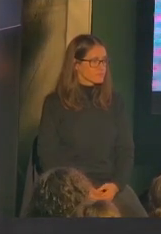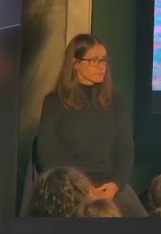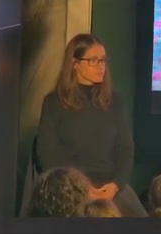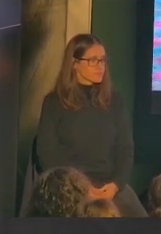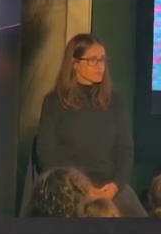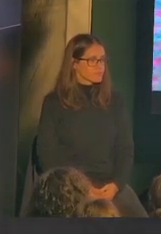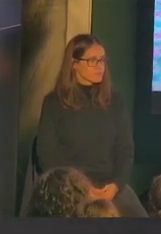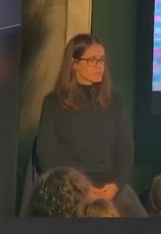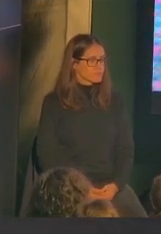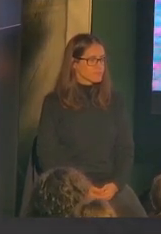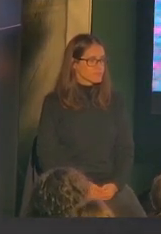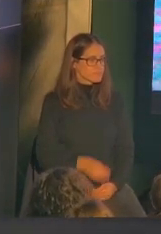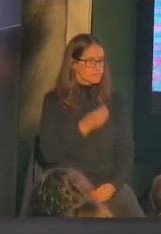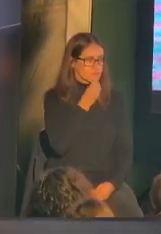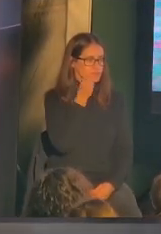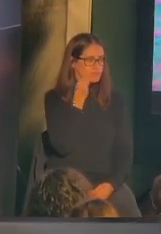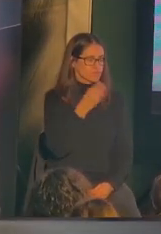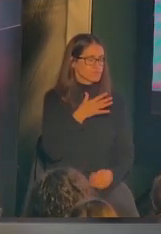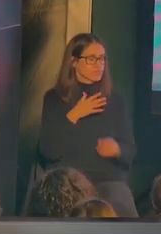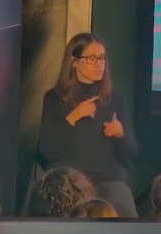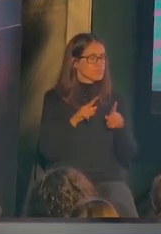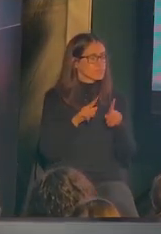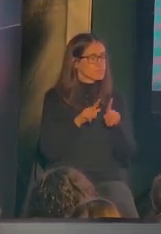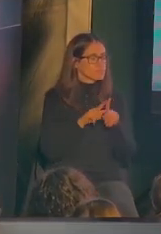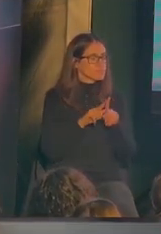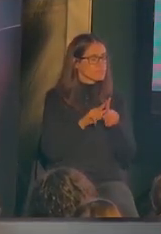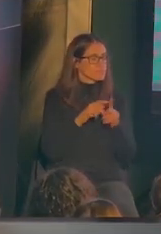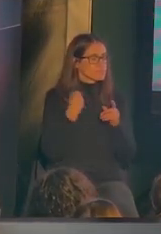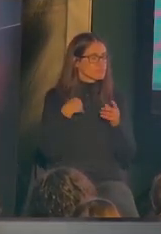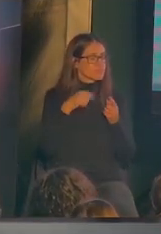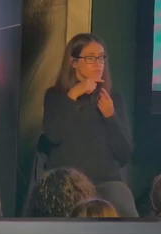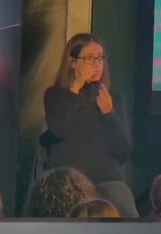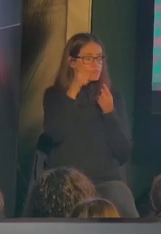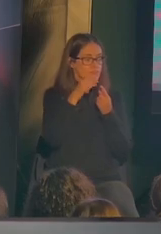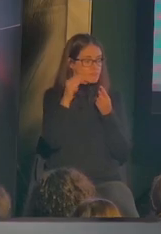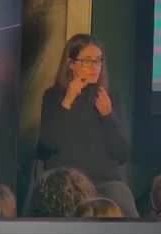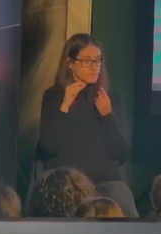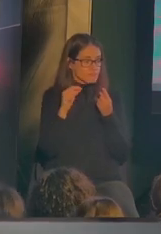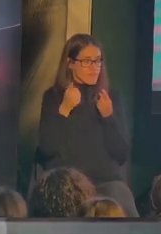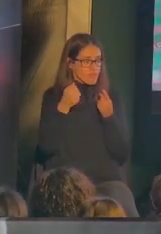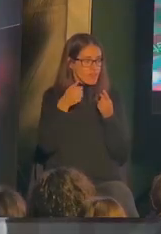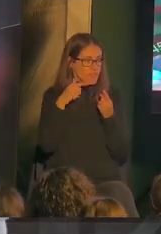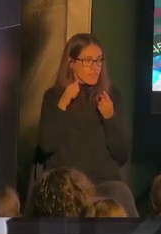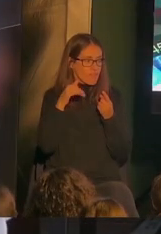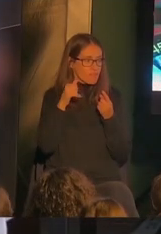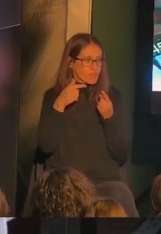Ara posarem els brots d'alfàbrega